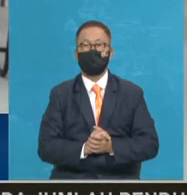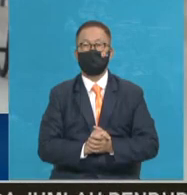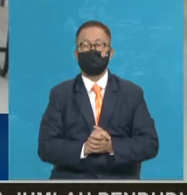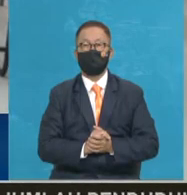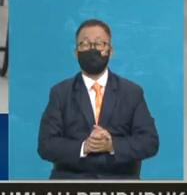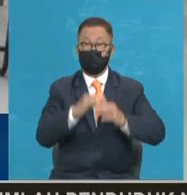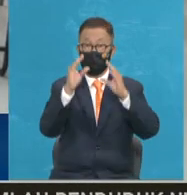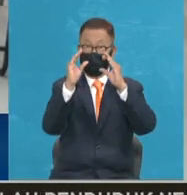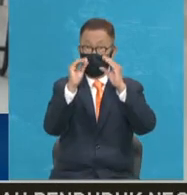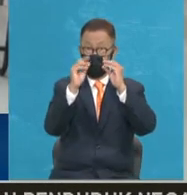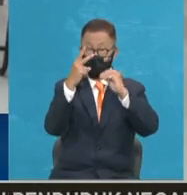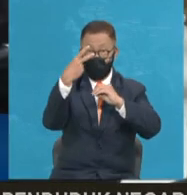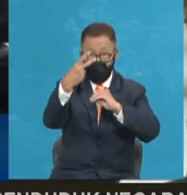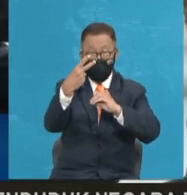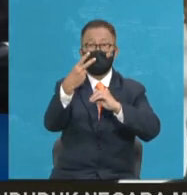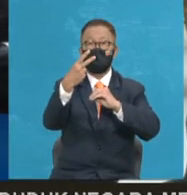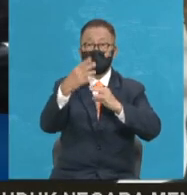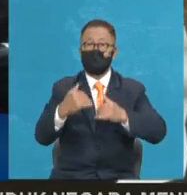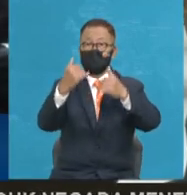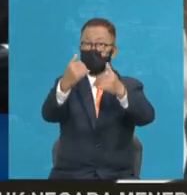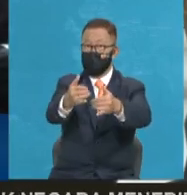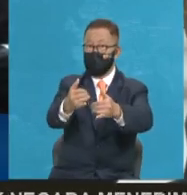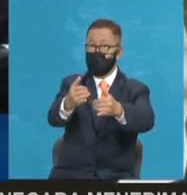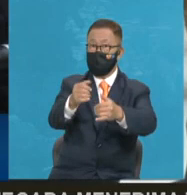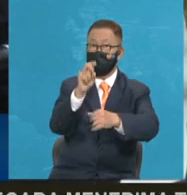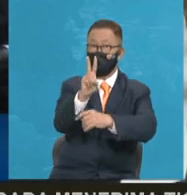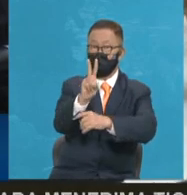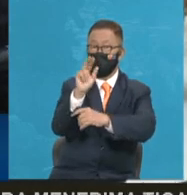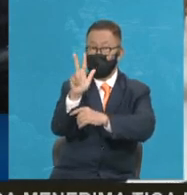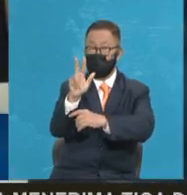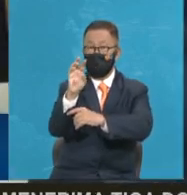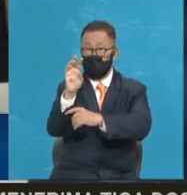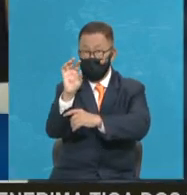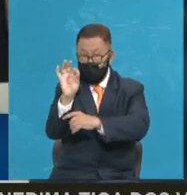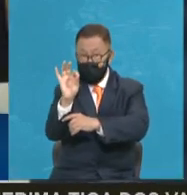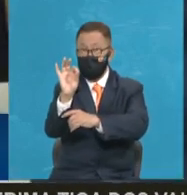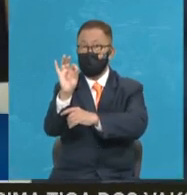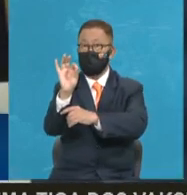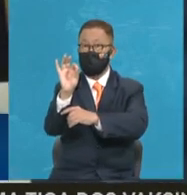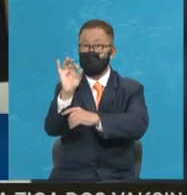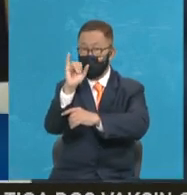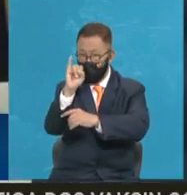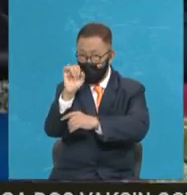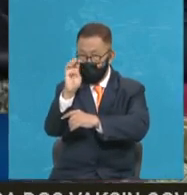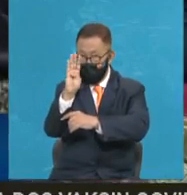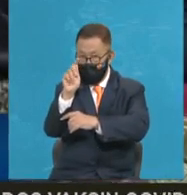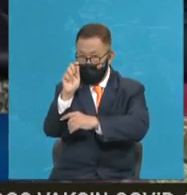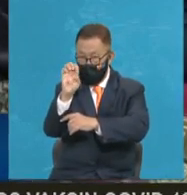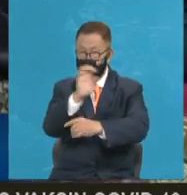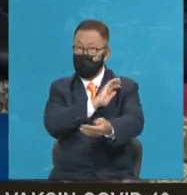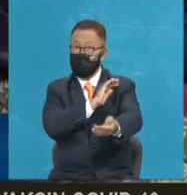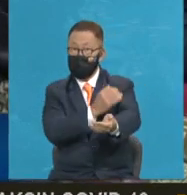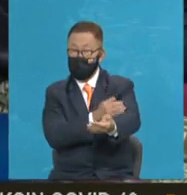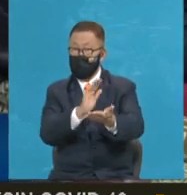Hai sementara itu pada sesi kedua penyampaian hijau kepada 239 graduan dari ipts.co.id